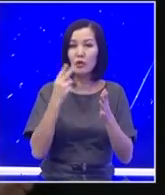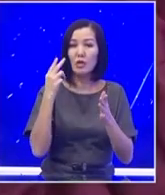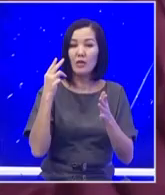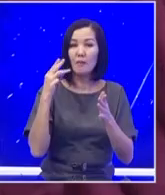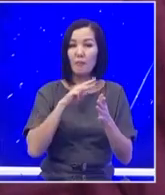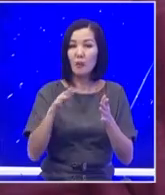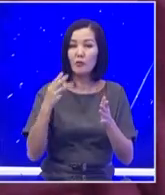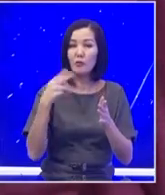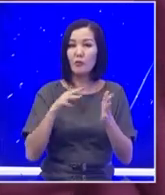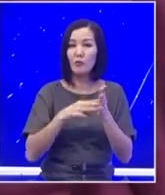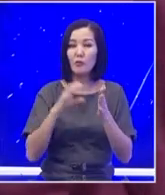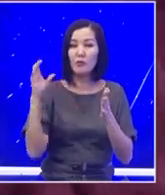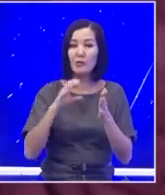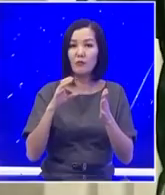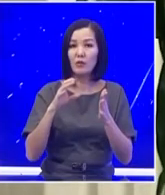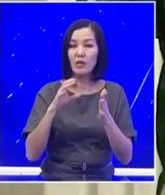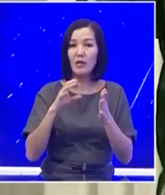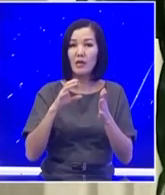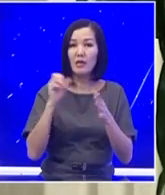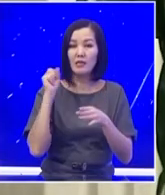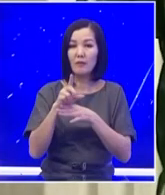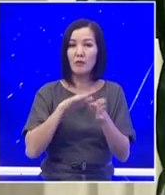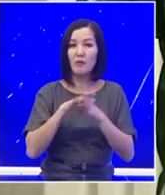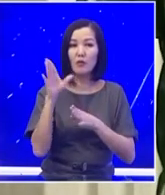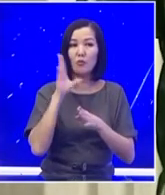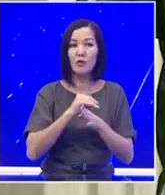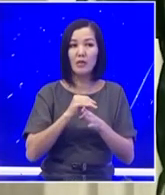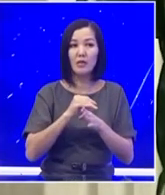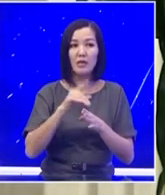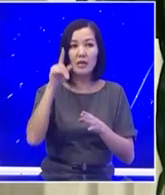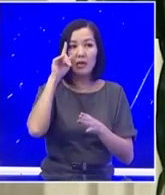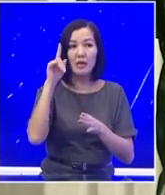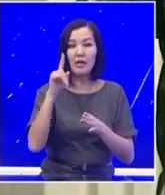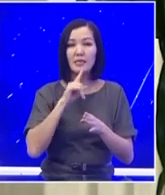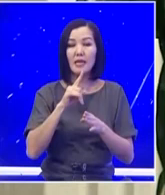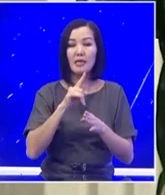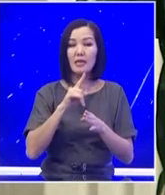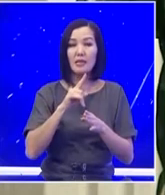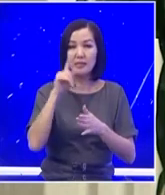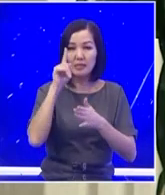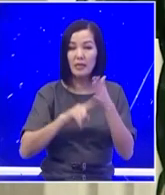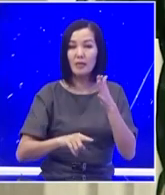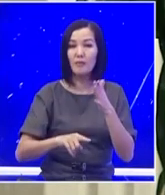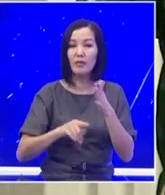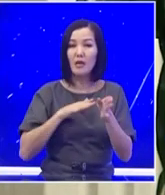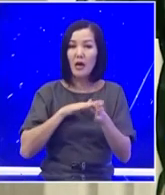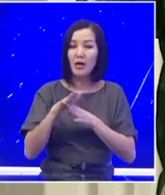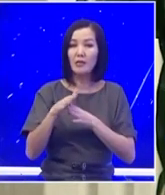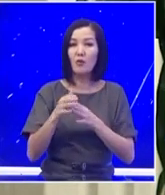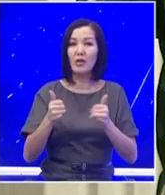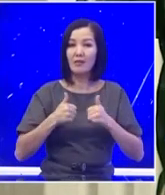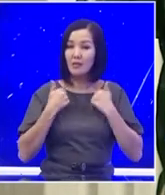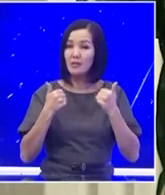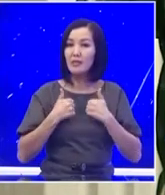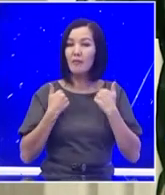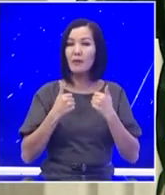бағындырып, олимпиадалық нормативті орындады. Біріншіден қазақ елін үмітін ақтауға тырысамын. Ол үшін көп еңбек еттік,